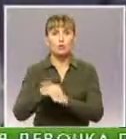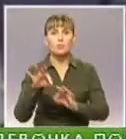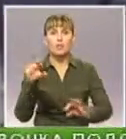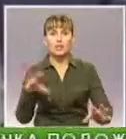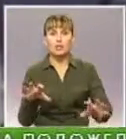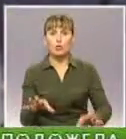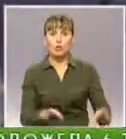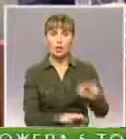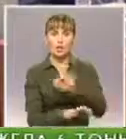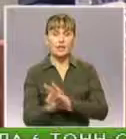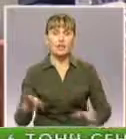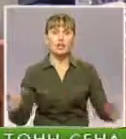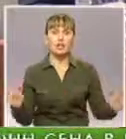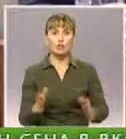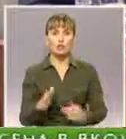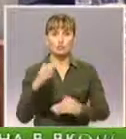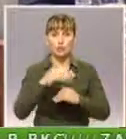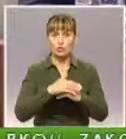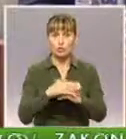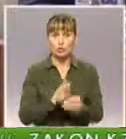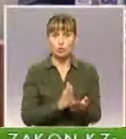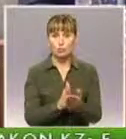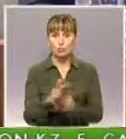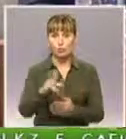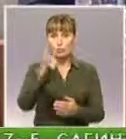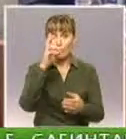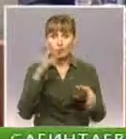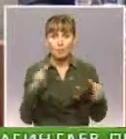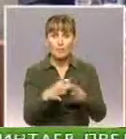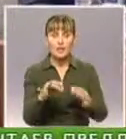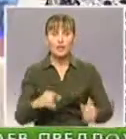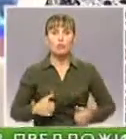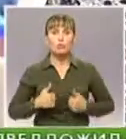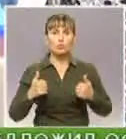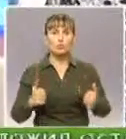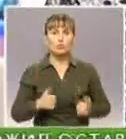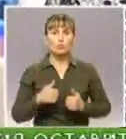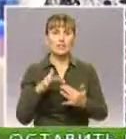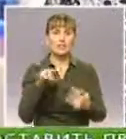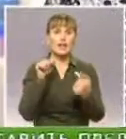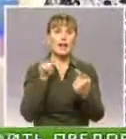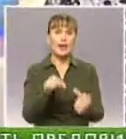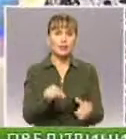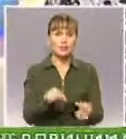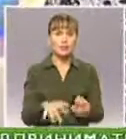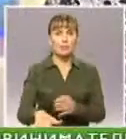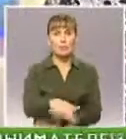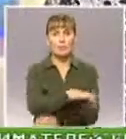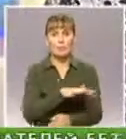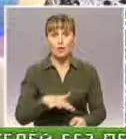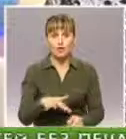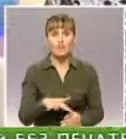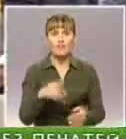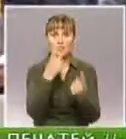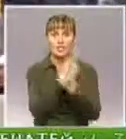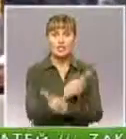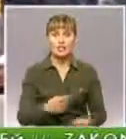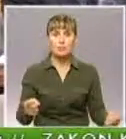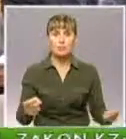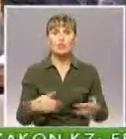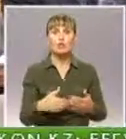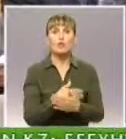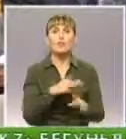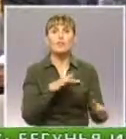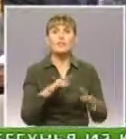законопроект, ограничивают создание дочерних структур госкомпаниями и усиливают роль антимонопольного ведомства. В частности, каждый новый вид деятельности,